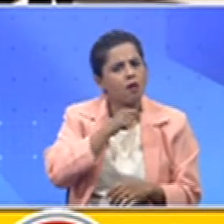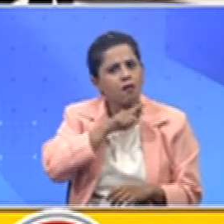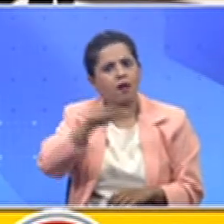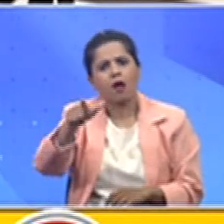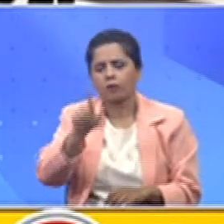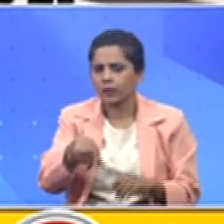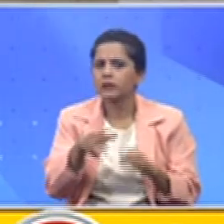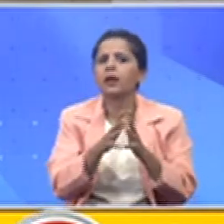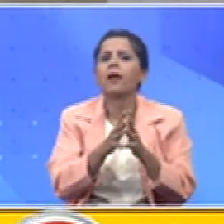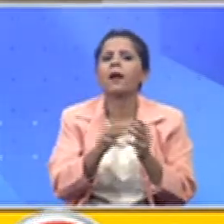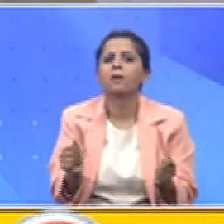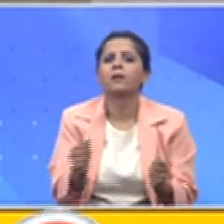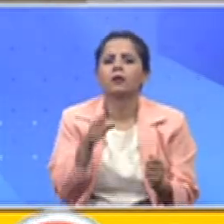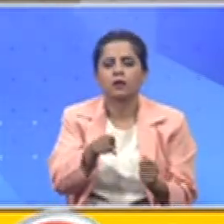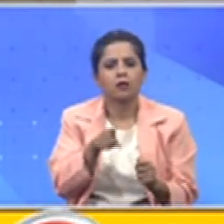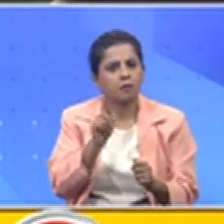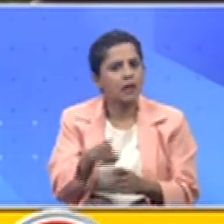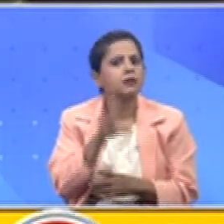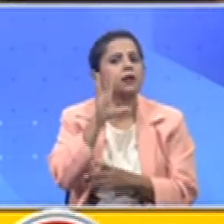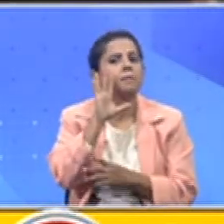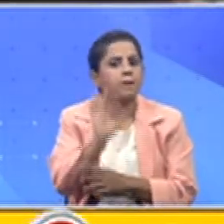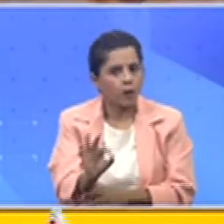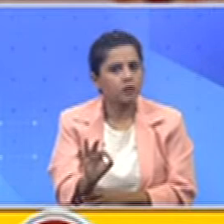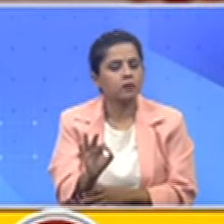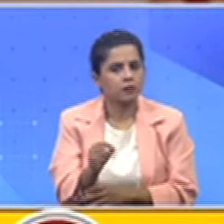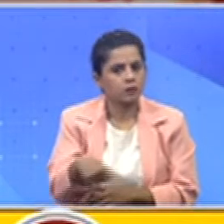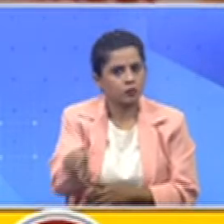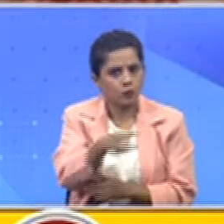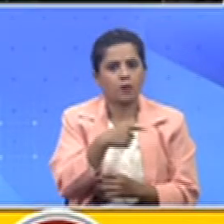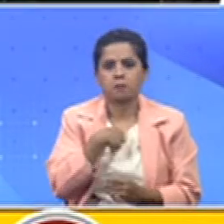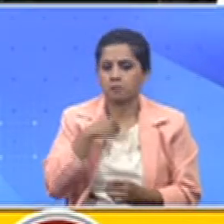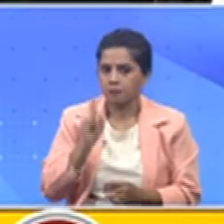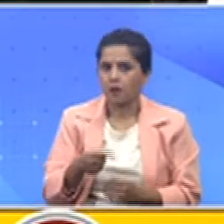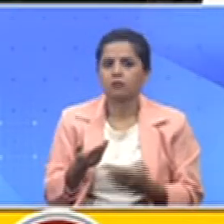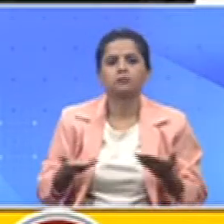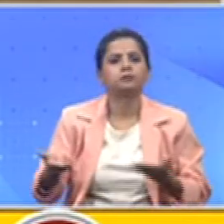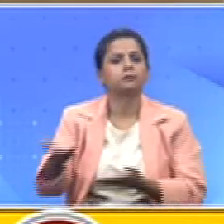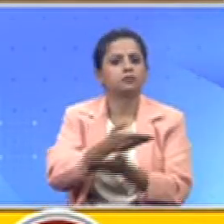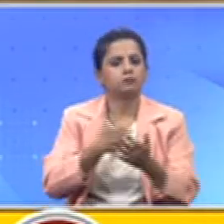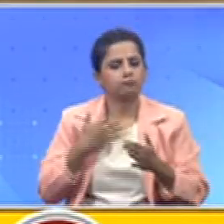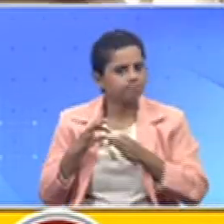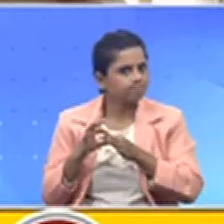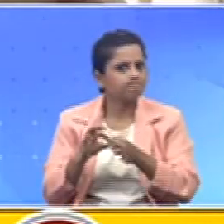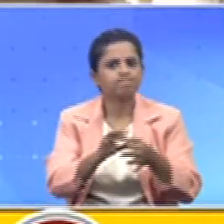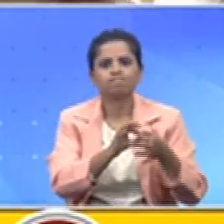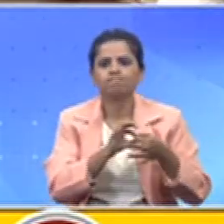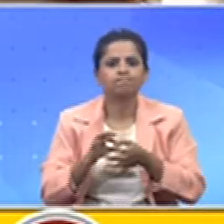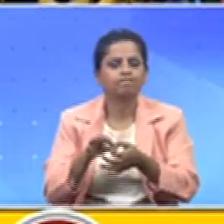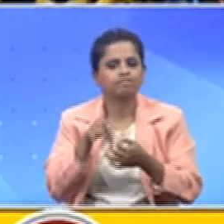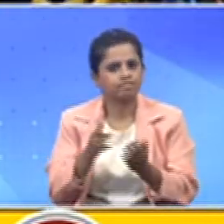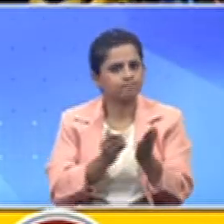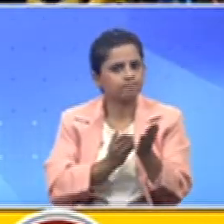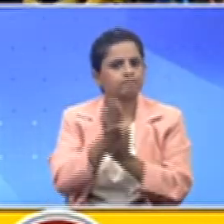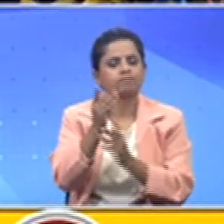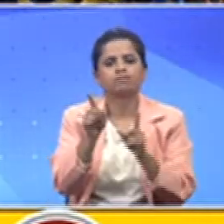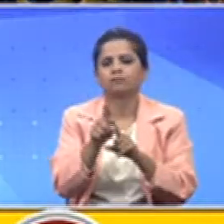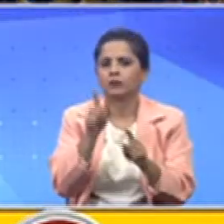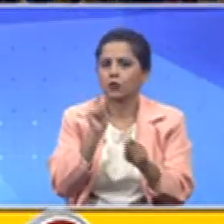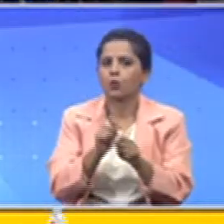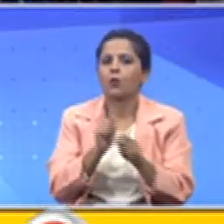खत्म हो, इसके लिए जरूरी है कि हम सब एकजुट होकर इस दिशा में आगे